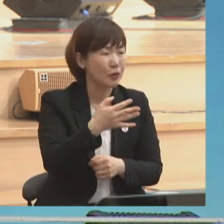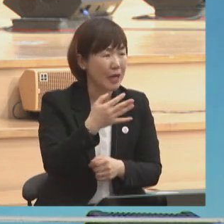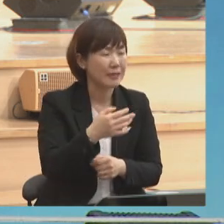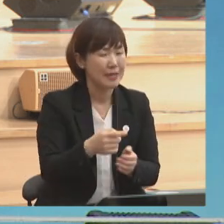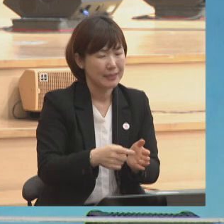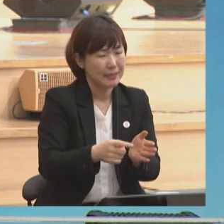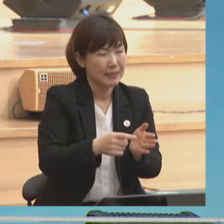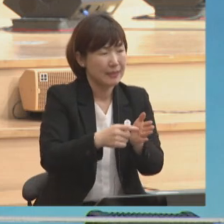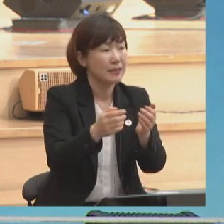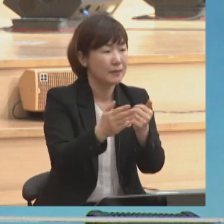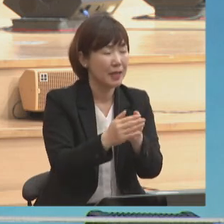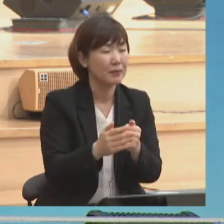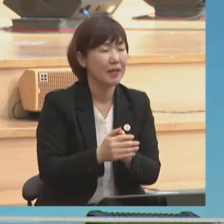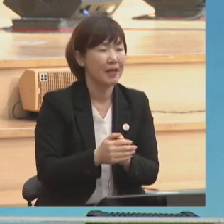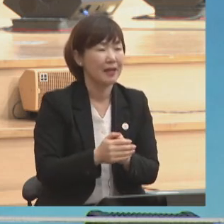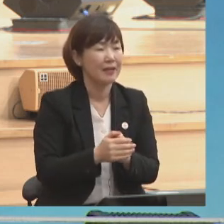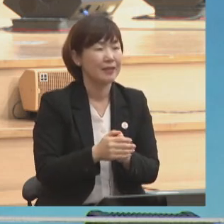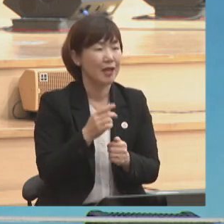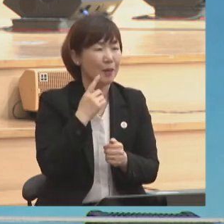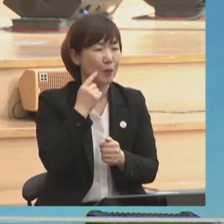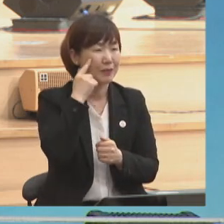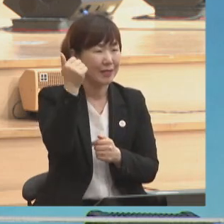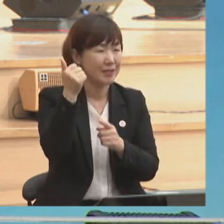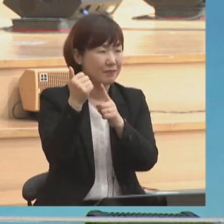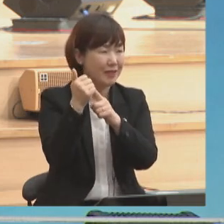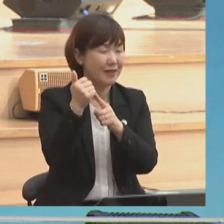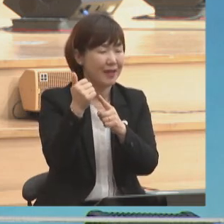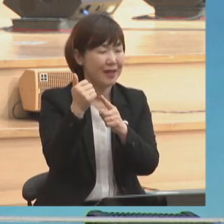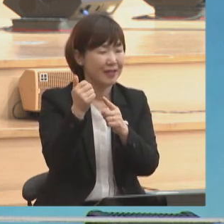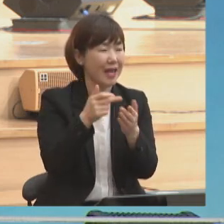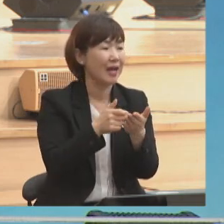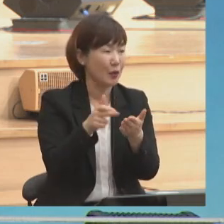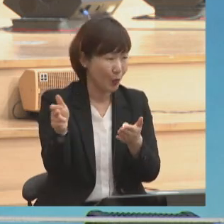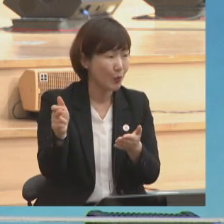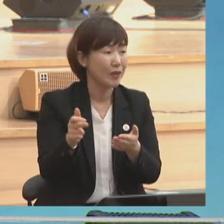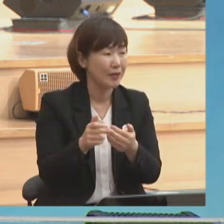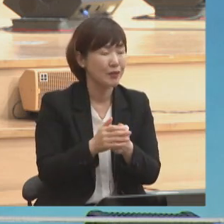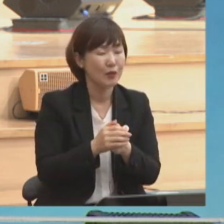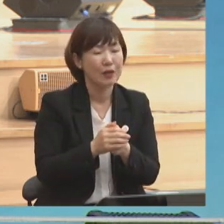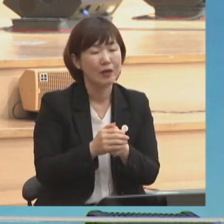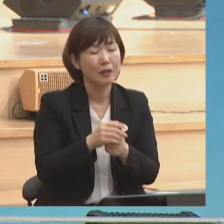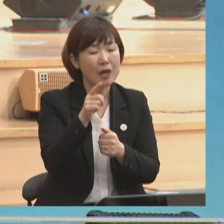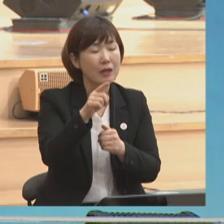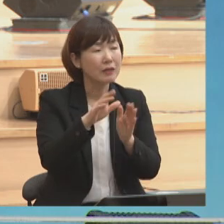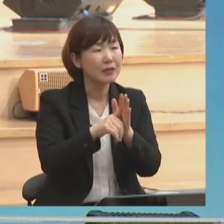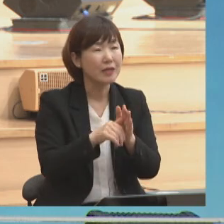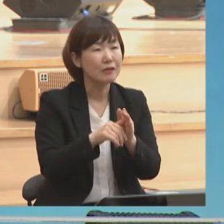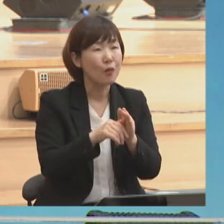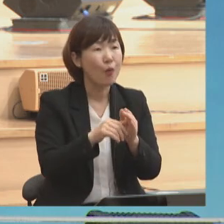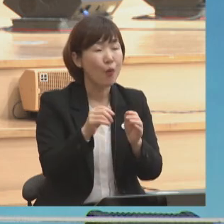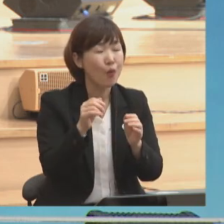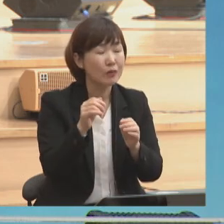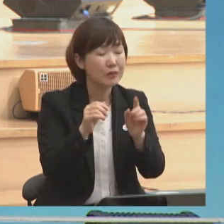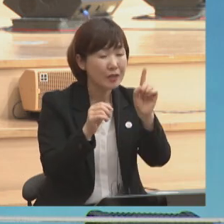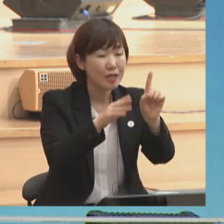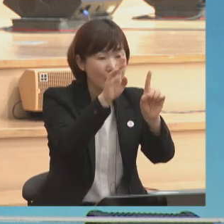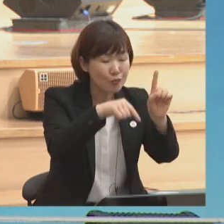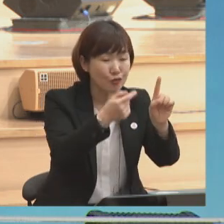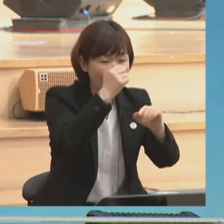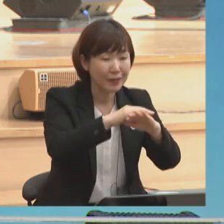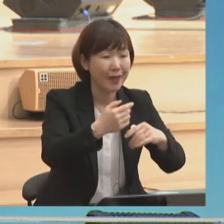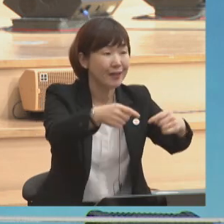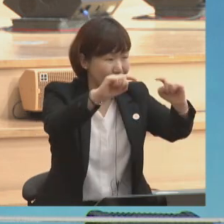싶어서 목사님께 요청을 드렸습니다. 그래서 이렇게 저렇게 해서 그날 일부 예배 오신 거예요. 일부